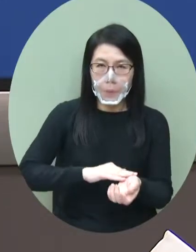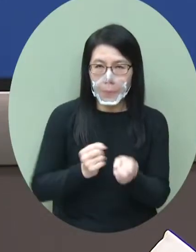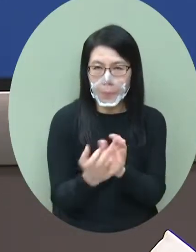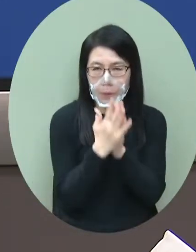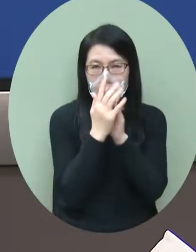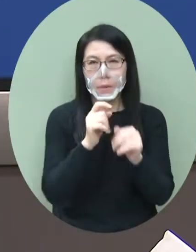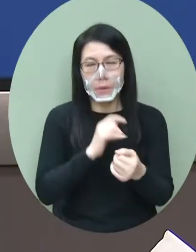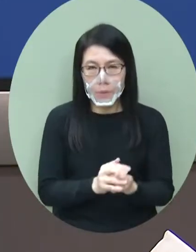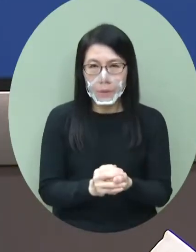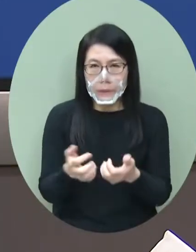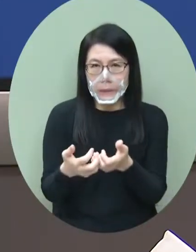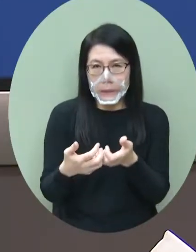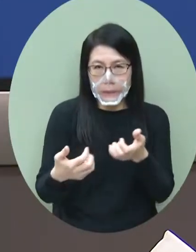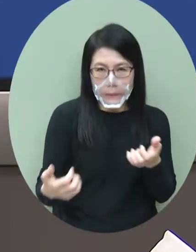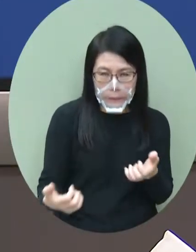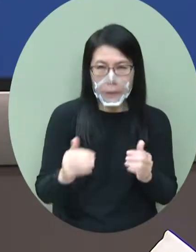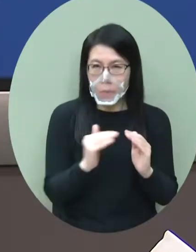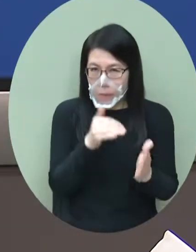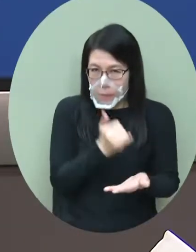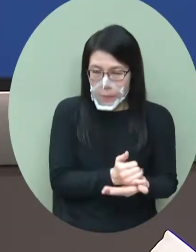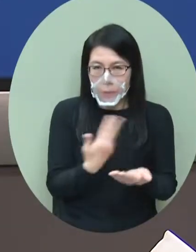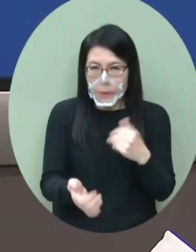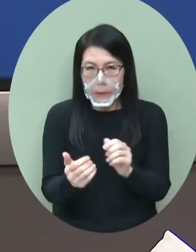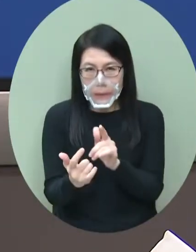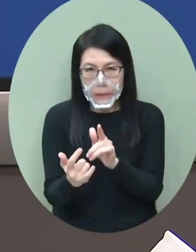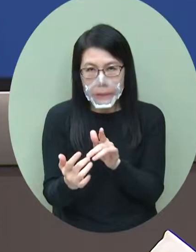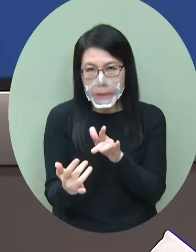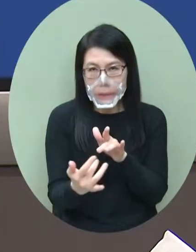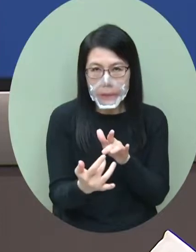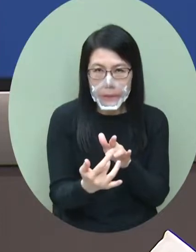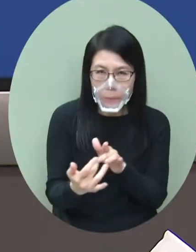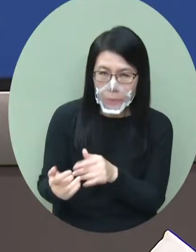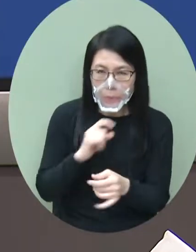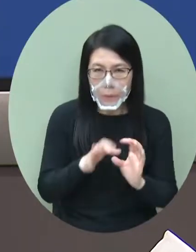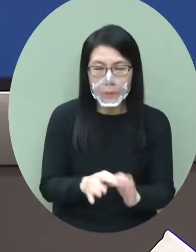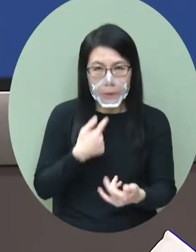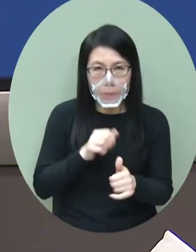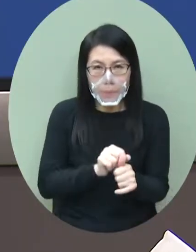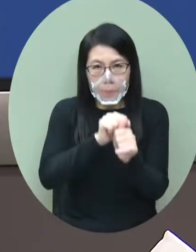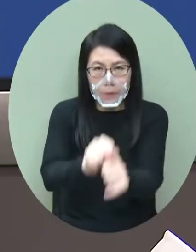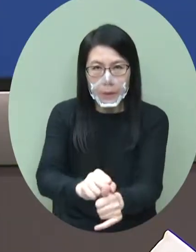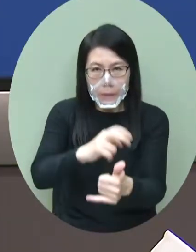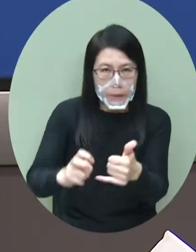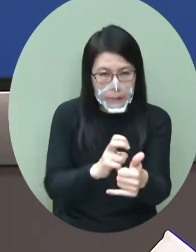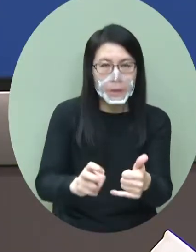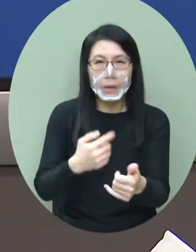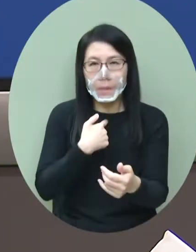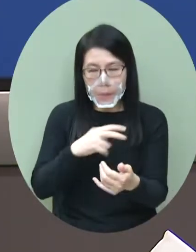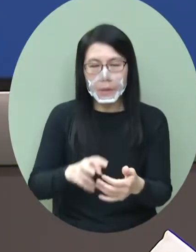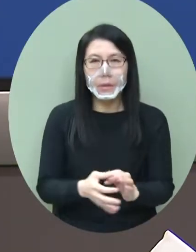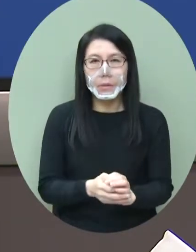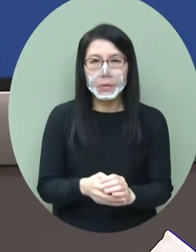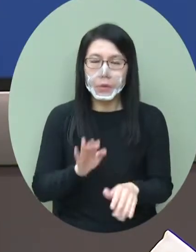士呢也是受到感染需要隔离，或者是属于密接，所以呢他们需要检疫，因此